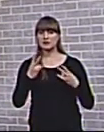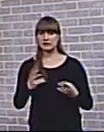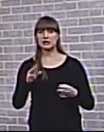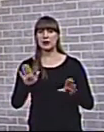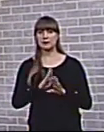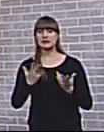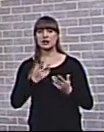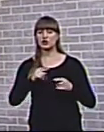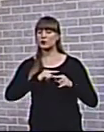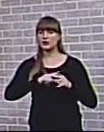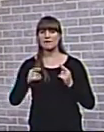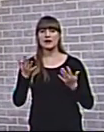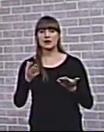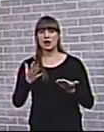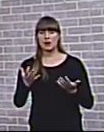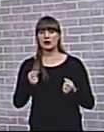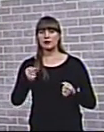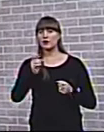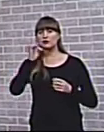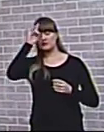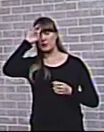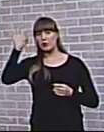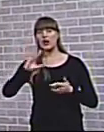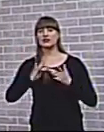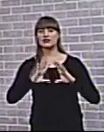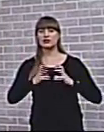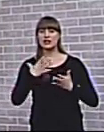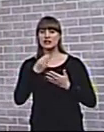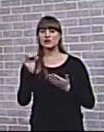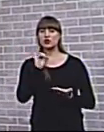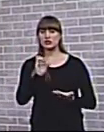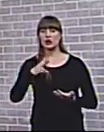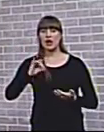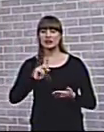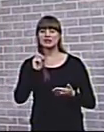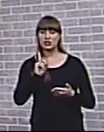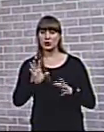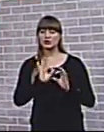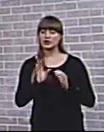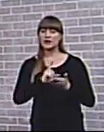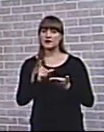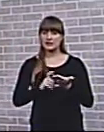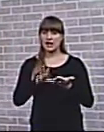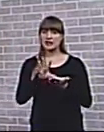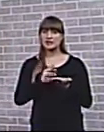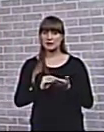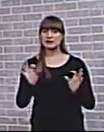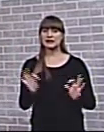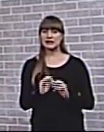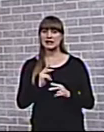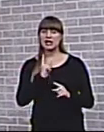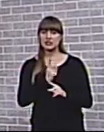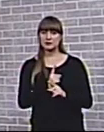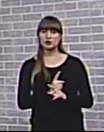которую мгновенно приобрел бешеную популярность в интернете. Свою историю Алексей тоже изложил в стихах и записал трек с